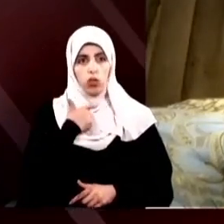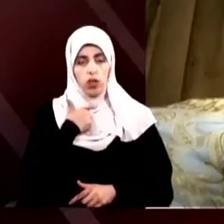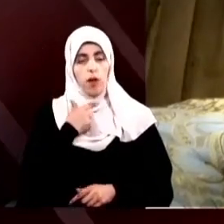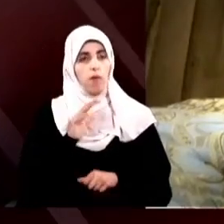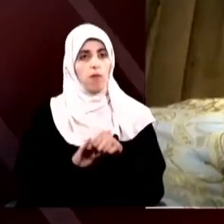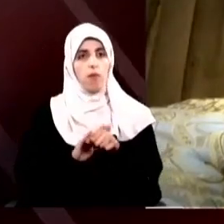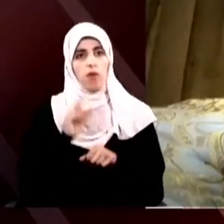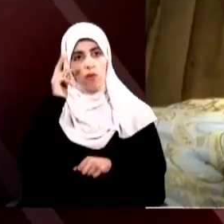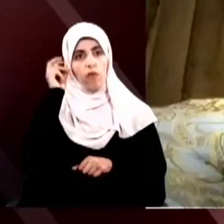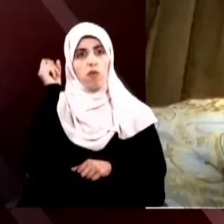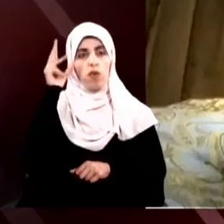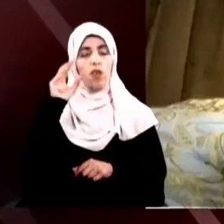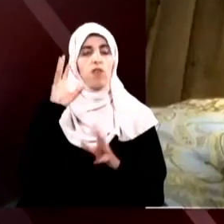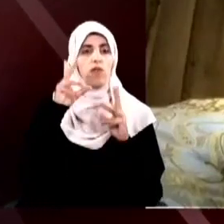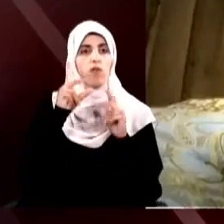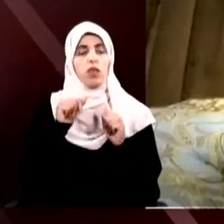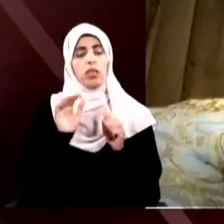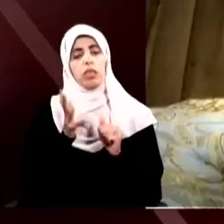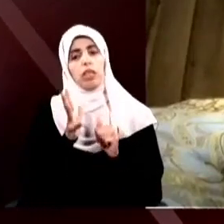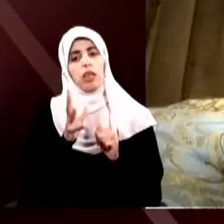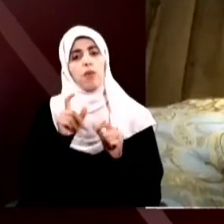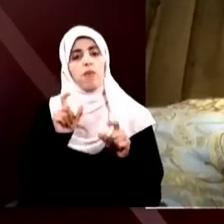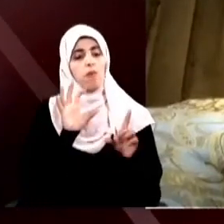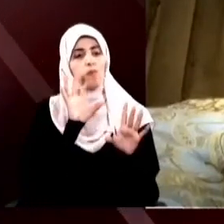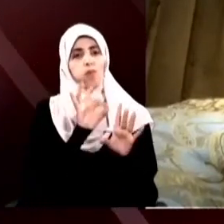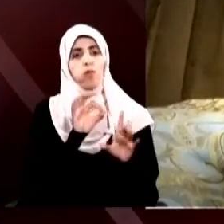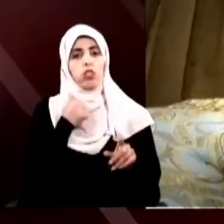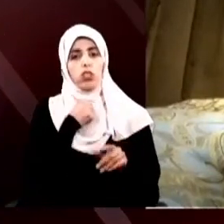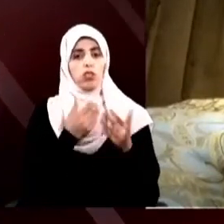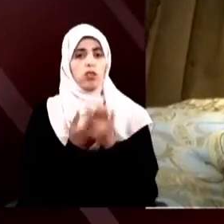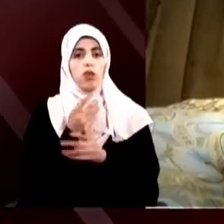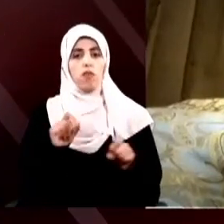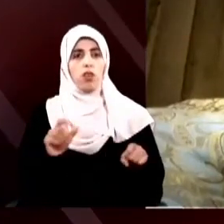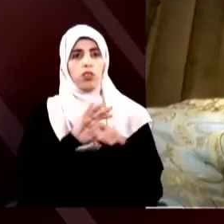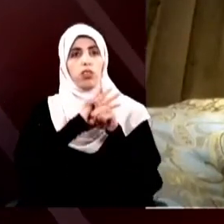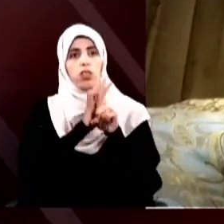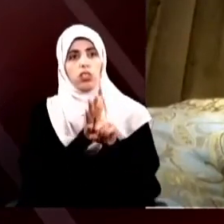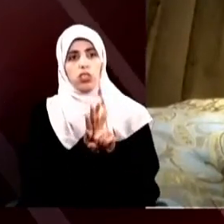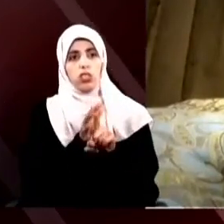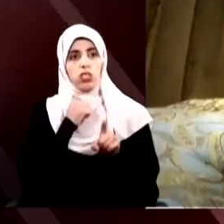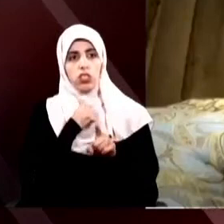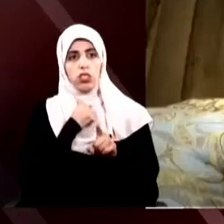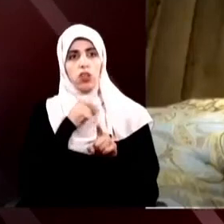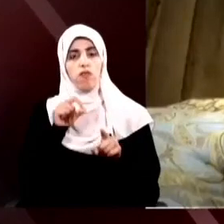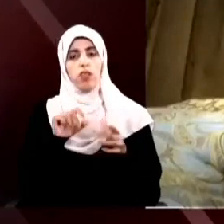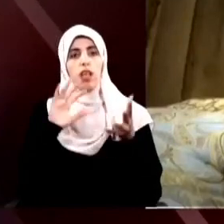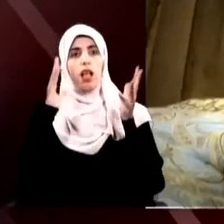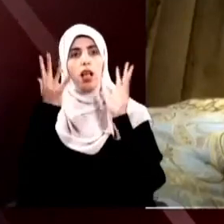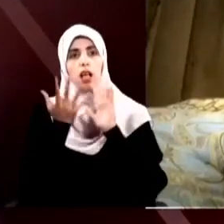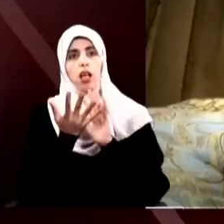عن الأعداد العالمية. فوصلت أعداد الحالات المسجلة بالنسبة لكوفيد-19 على المستوى